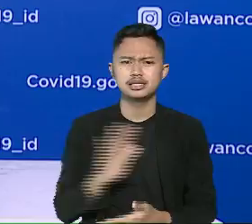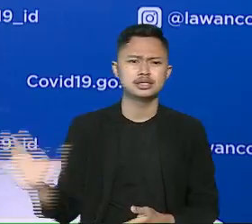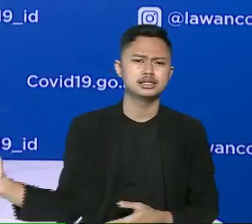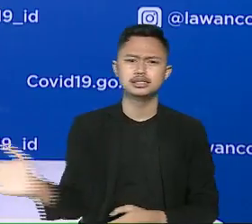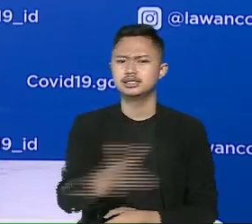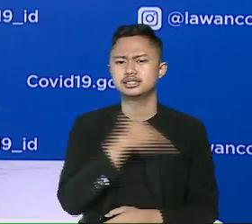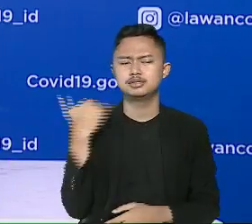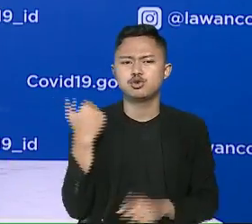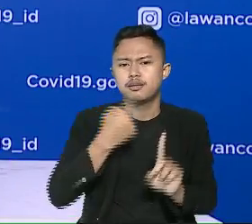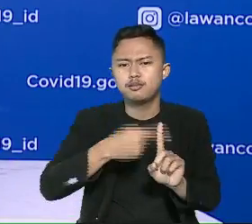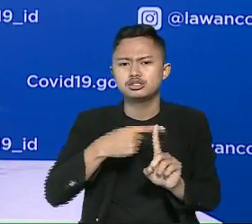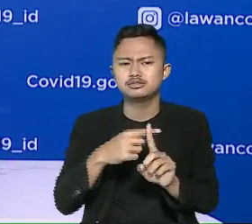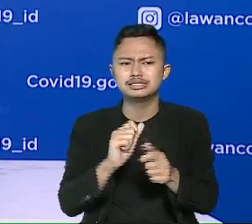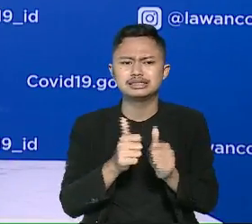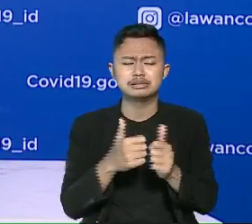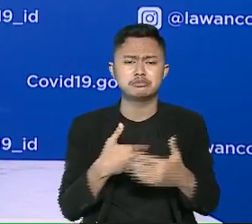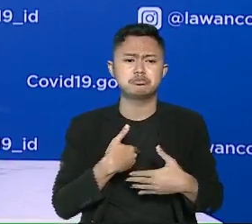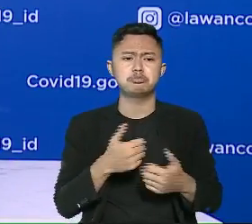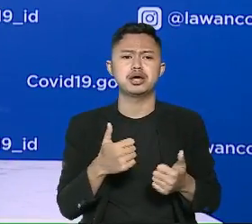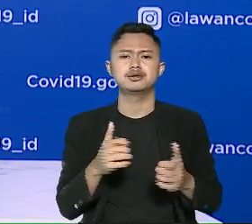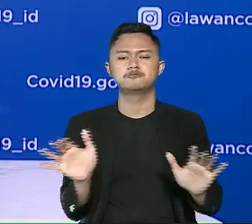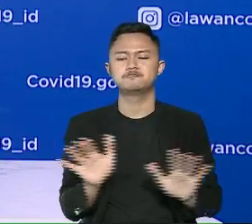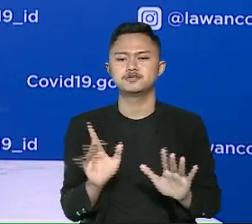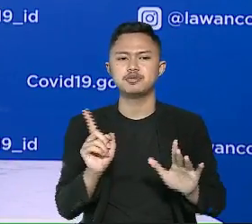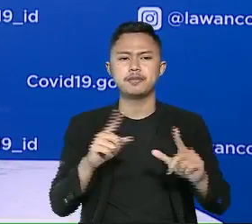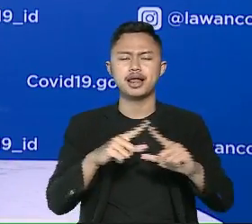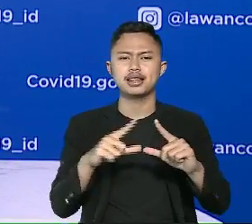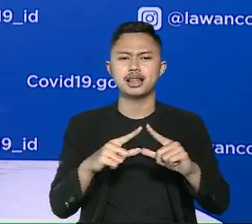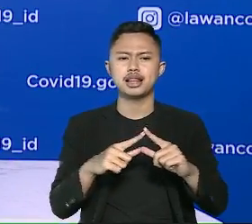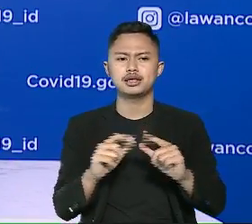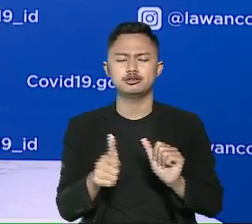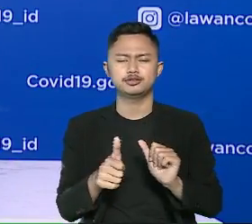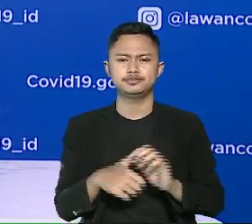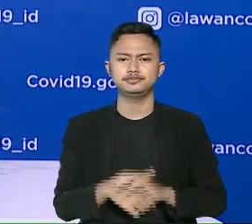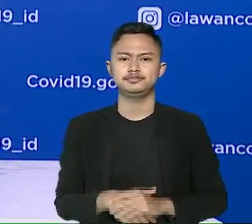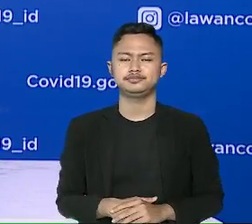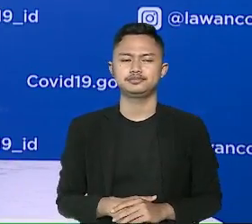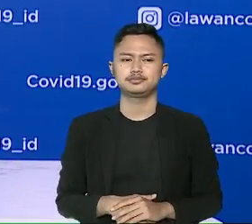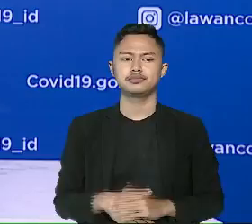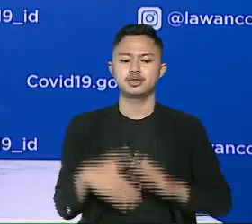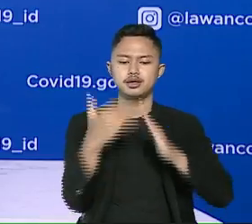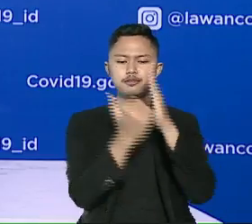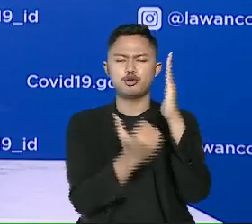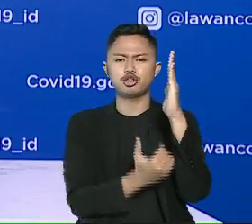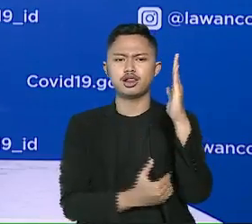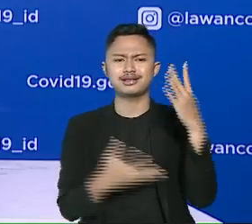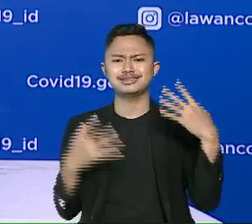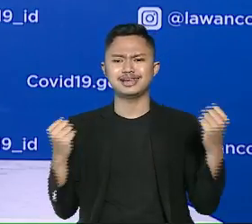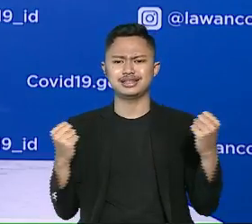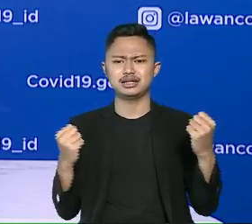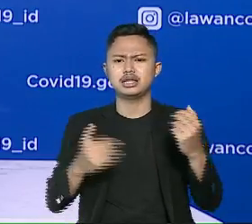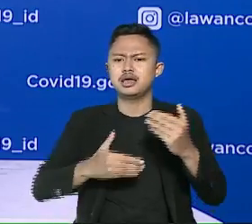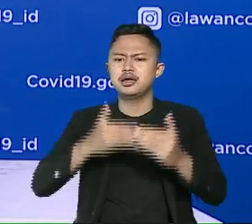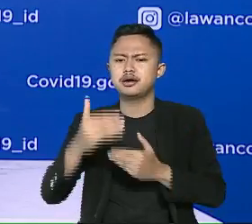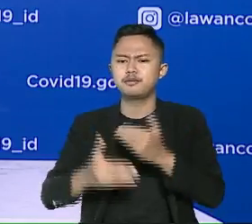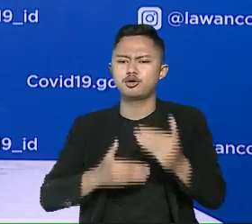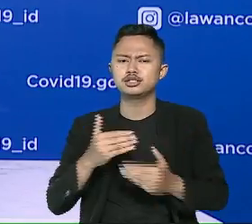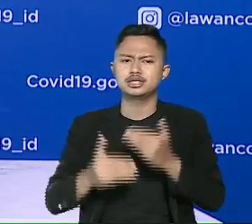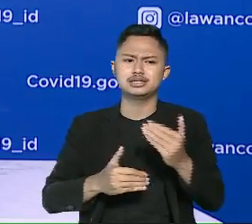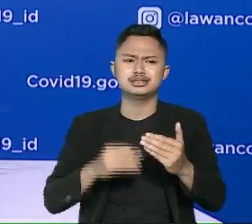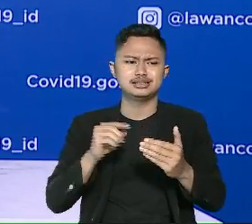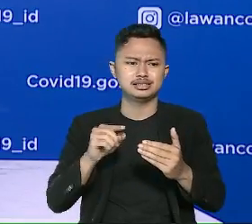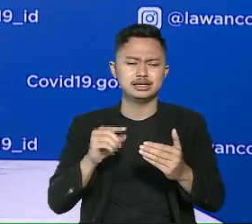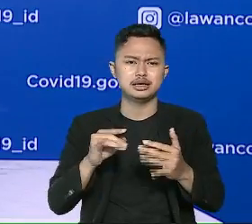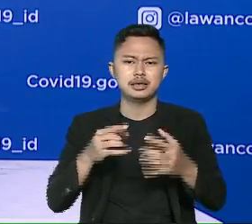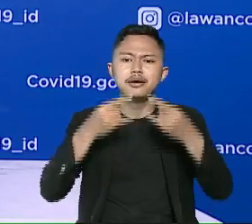kasus positif terdeteksi dengan baik oleh alat diagnostik. Penetapan protokol kesehatan selama di perjalanan, seperti